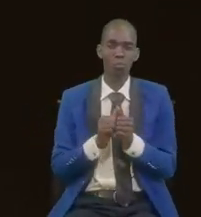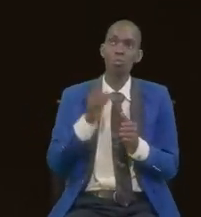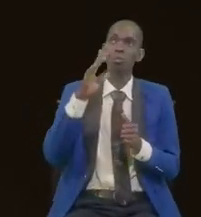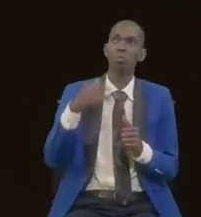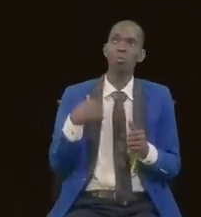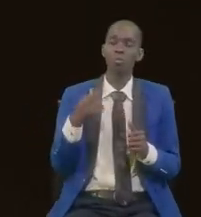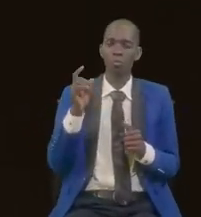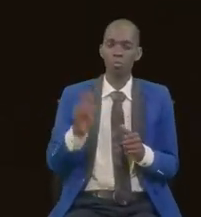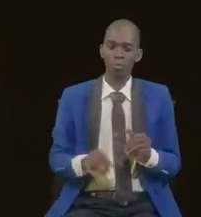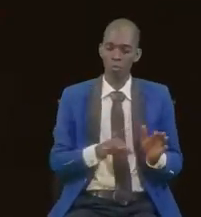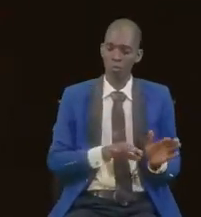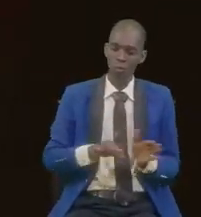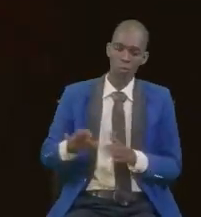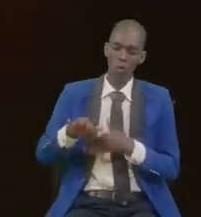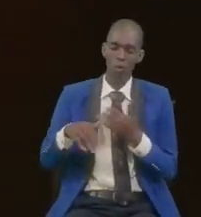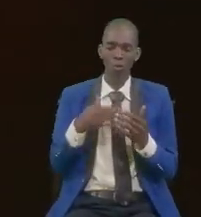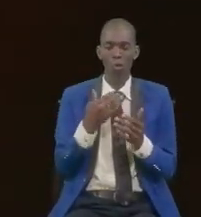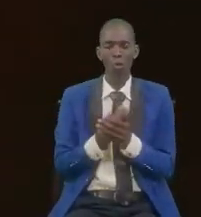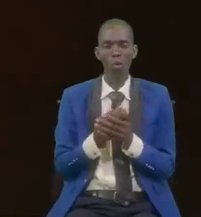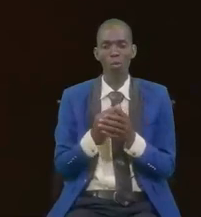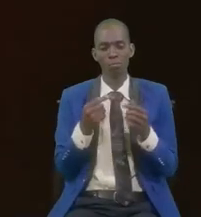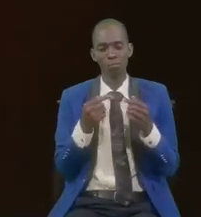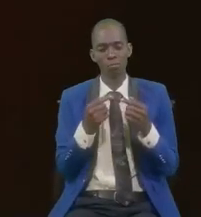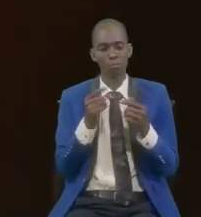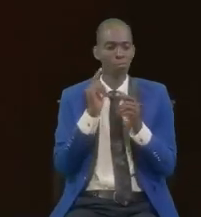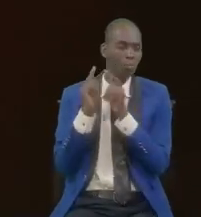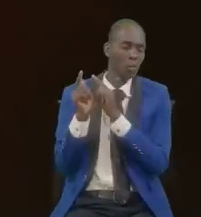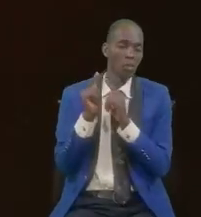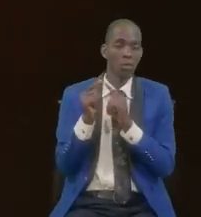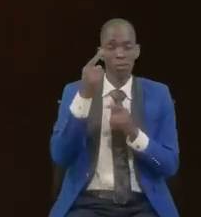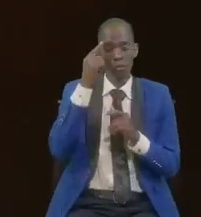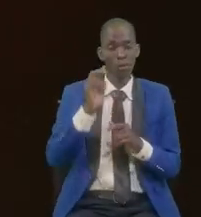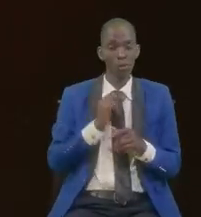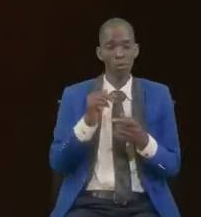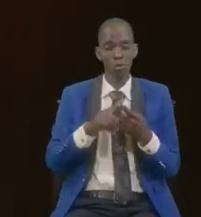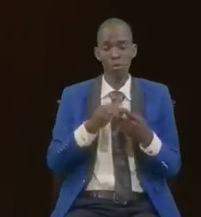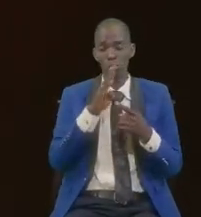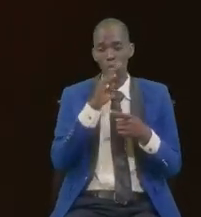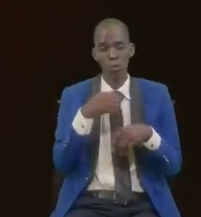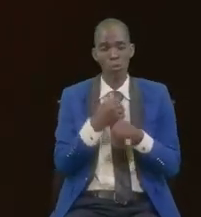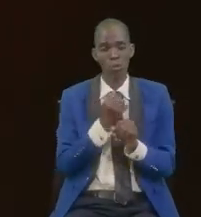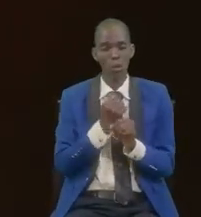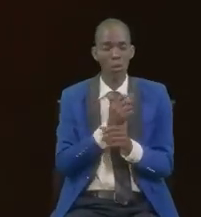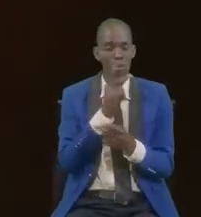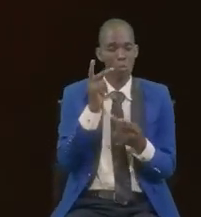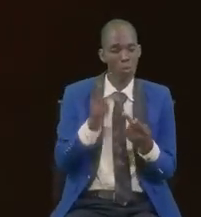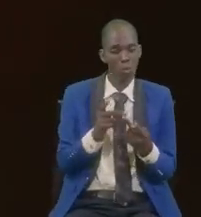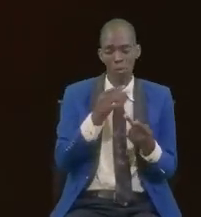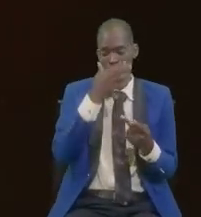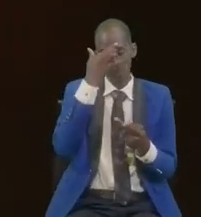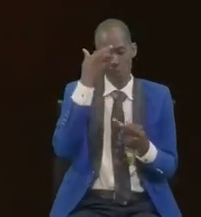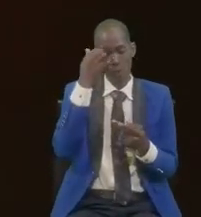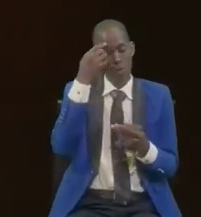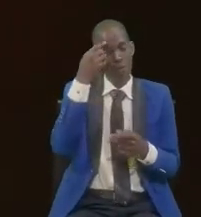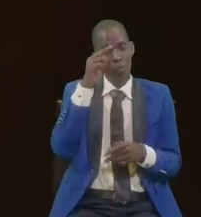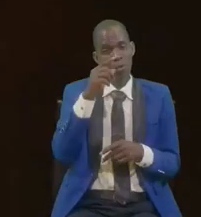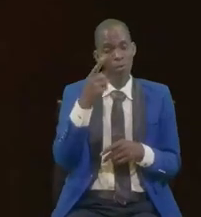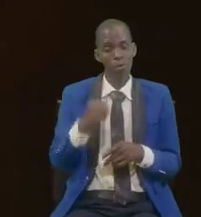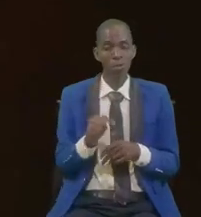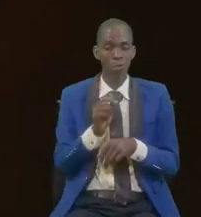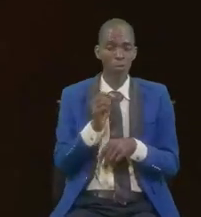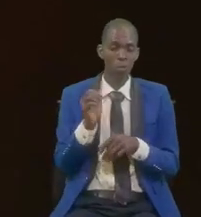part toute malice pour que nous soyons qualifiés pour le service de Dieu et que le moindre